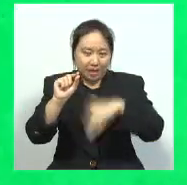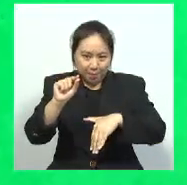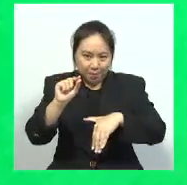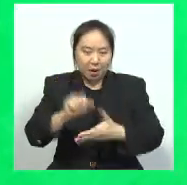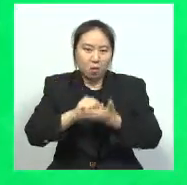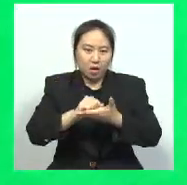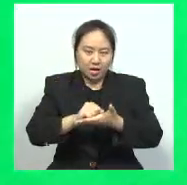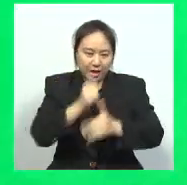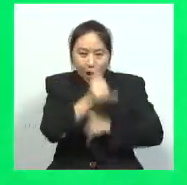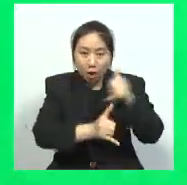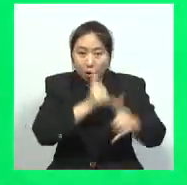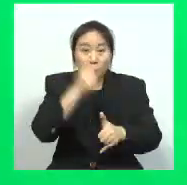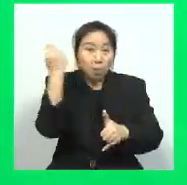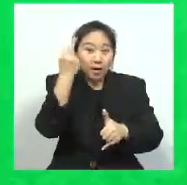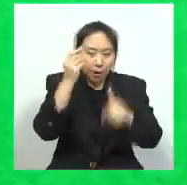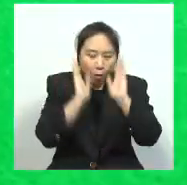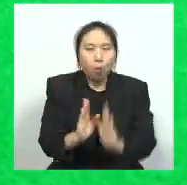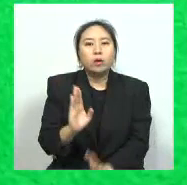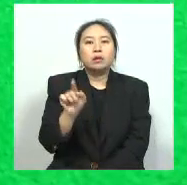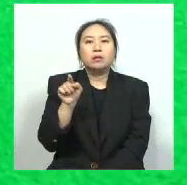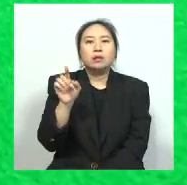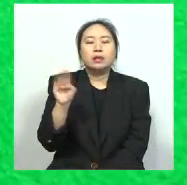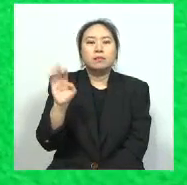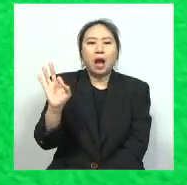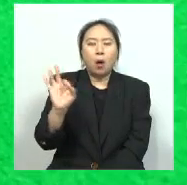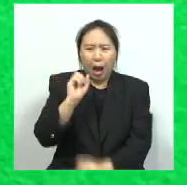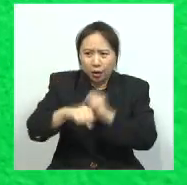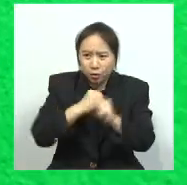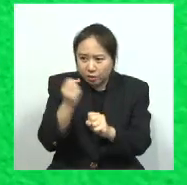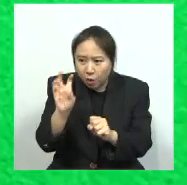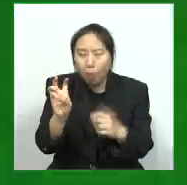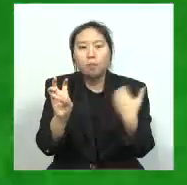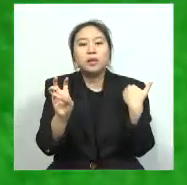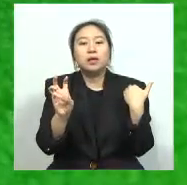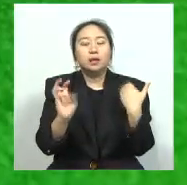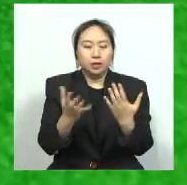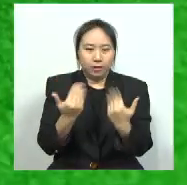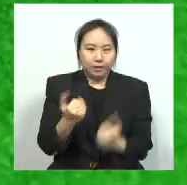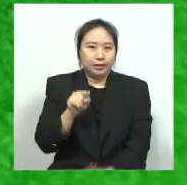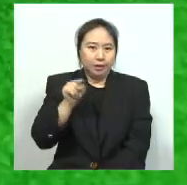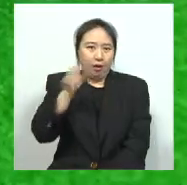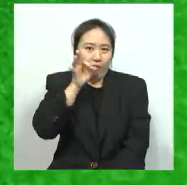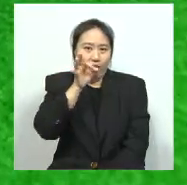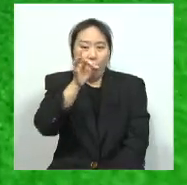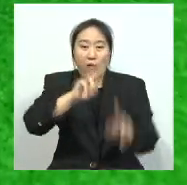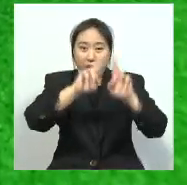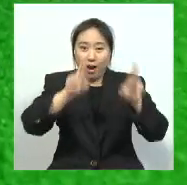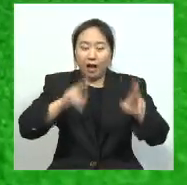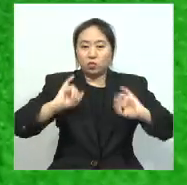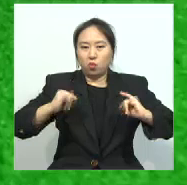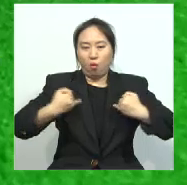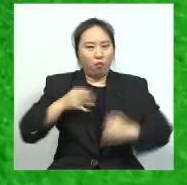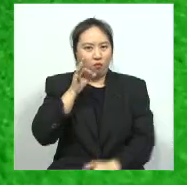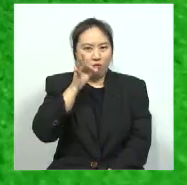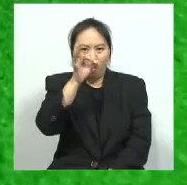ไปใช้บริการ49คนนะครับโดยอายุต่ำสุดเนี่ยเพียงแค่16ปีเท่านั้นทางเจ้าหน้าที่จึงได้มีการแจ้งข้อหาเจ้าของสถานบริ